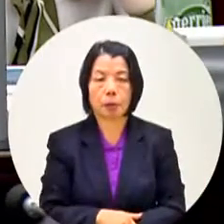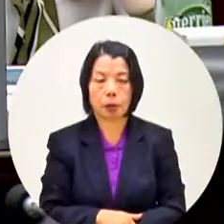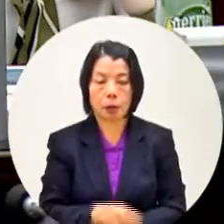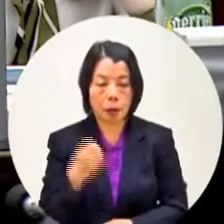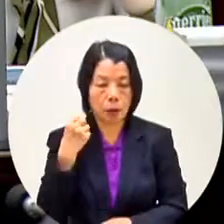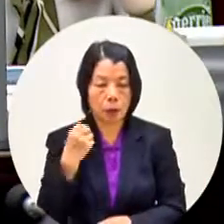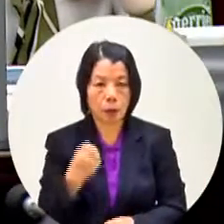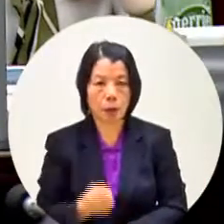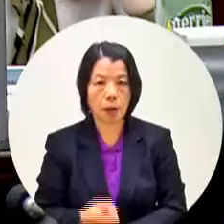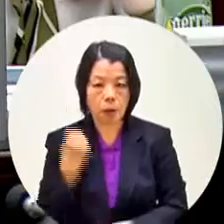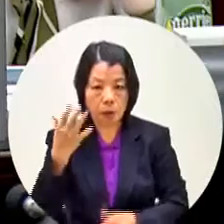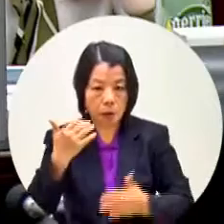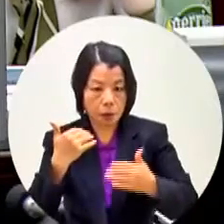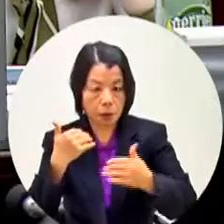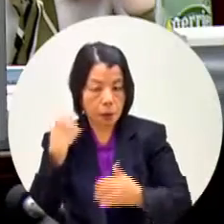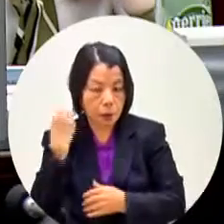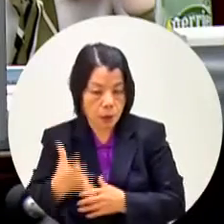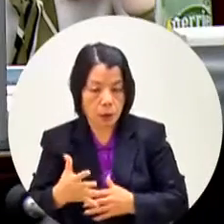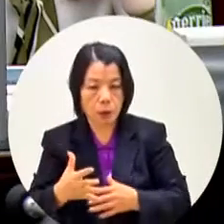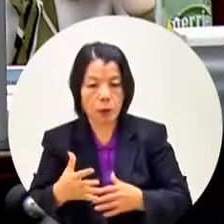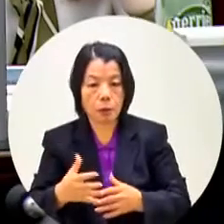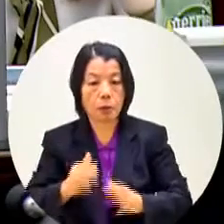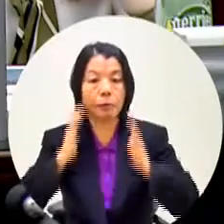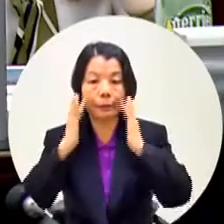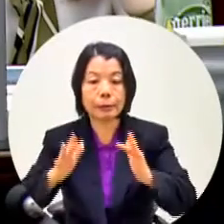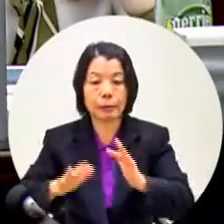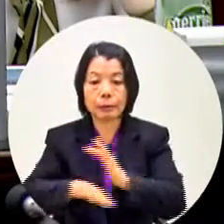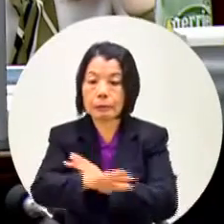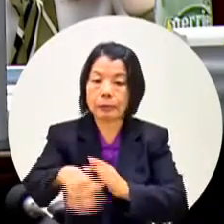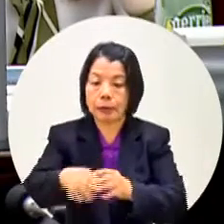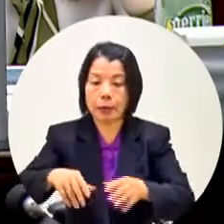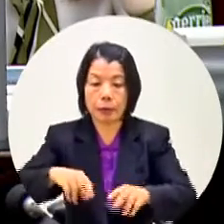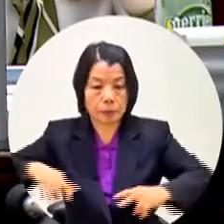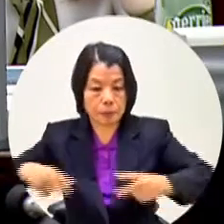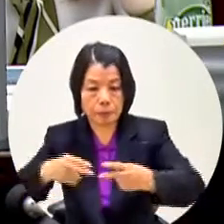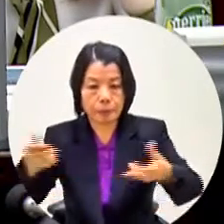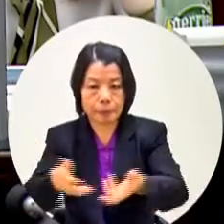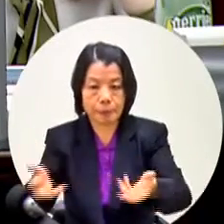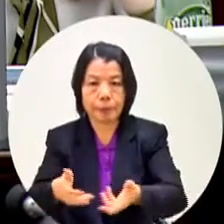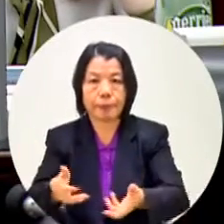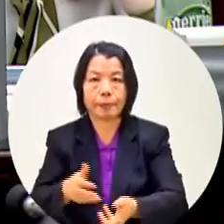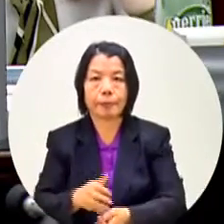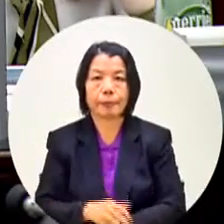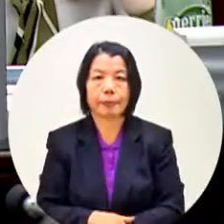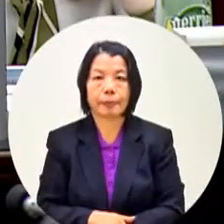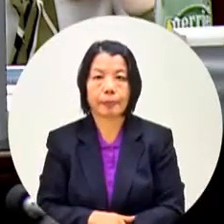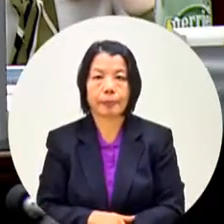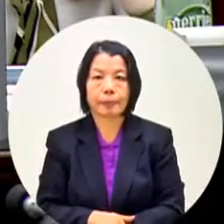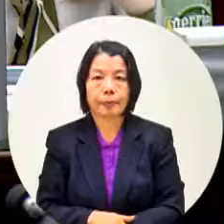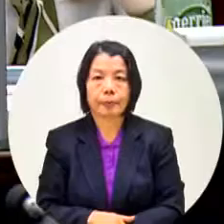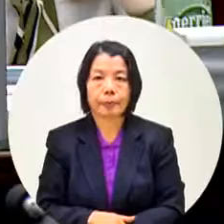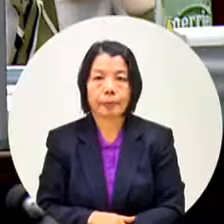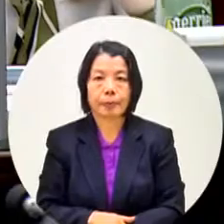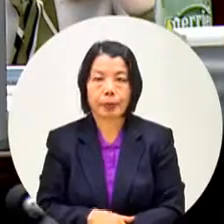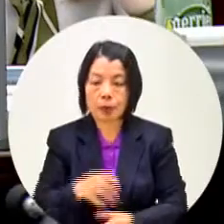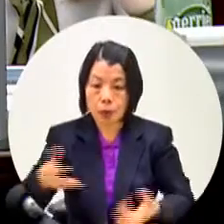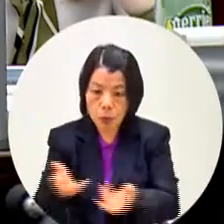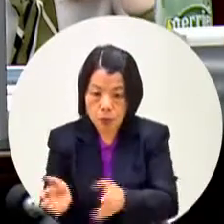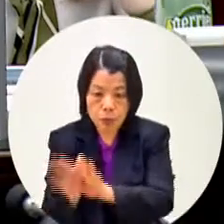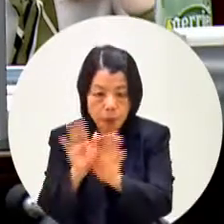里面，我看完成了大概70%左右。好，那针对很多的居民在关心说，